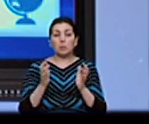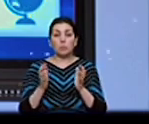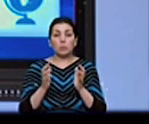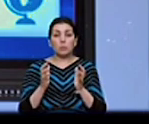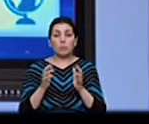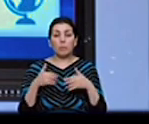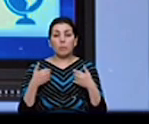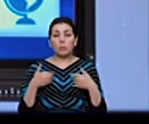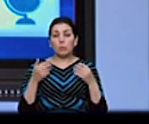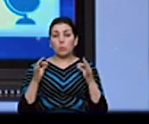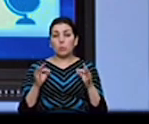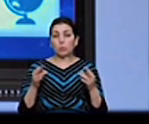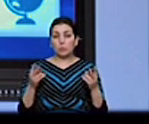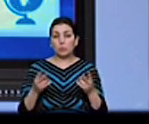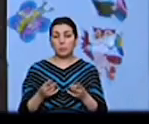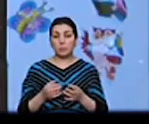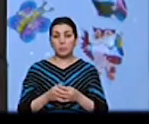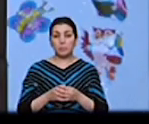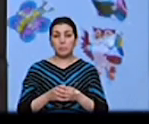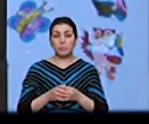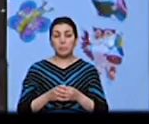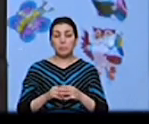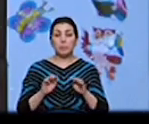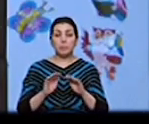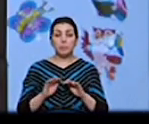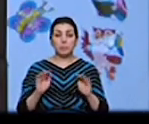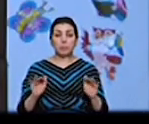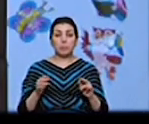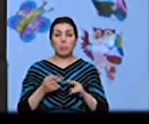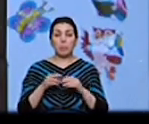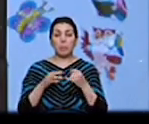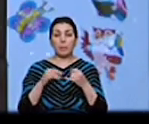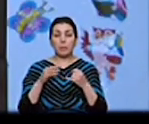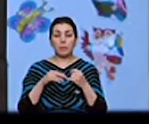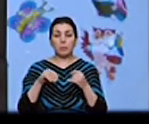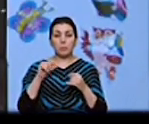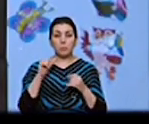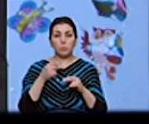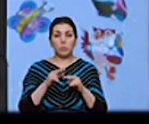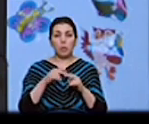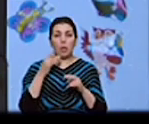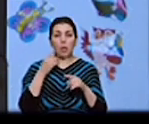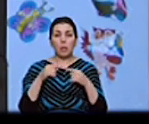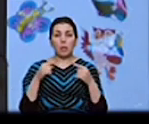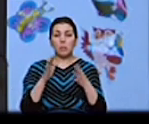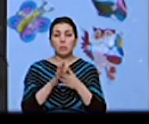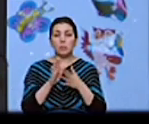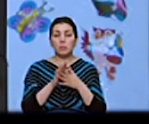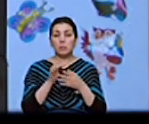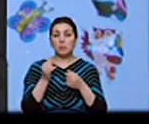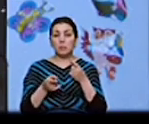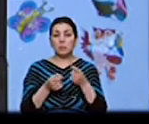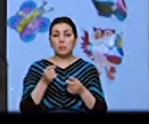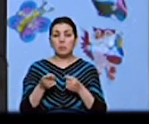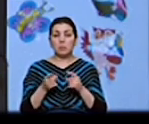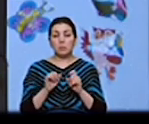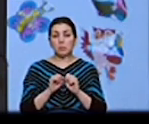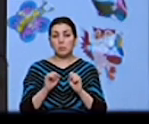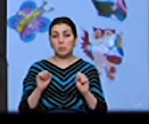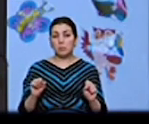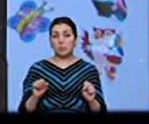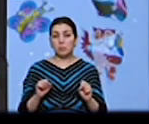muhofazalab foydalanish kerak ekan. Demak, bolajonlar, tuproqqa, ya'ni yerga har xil chiqindilarni